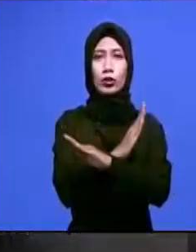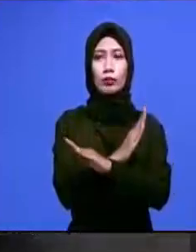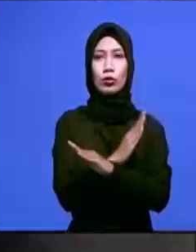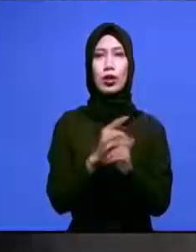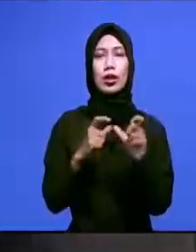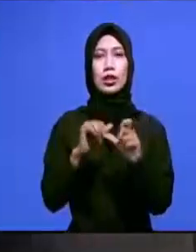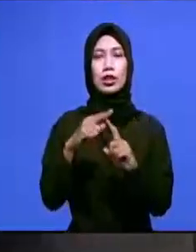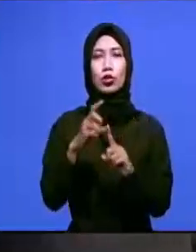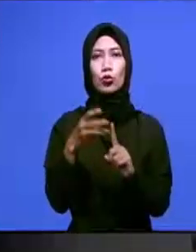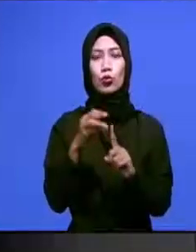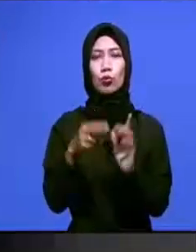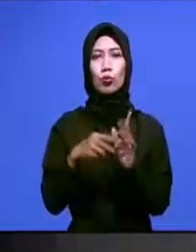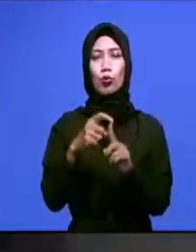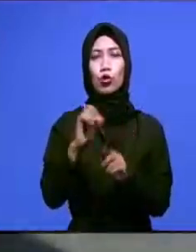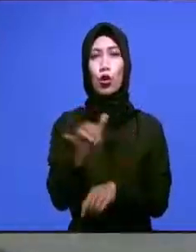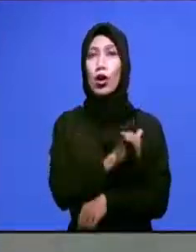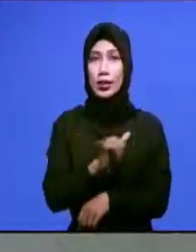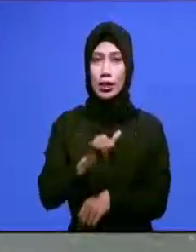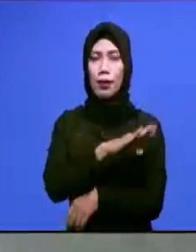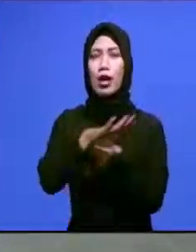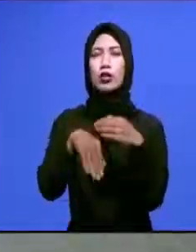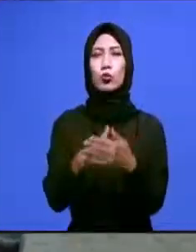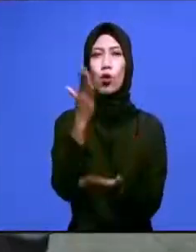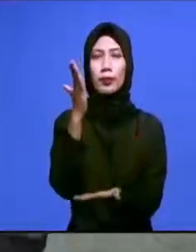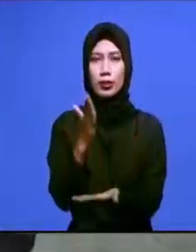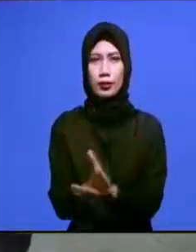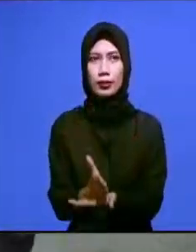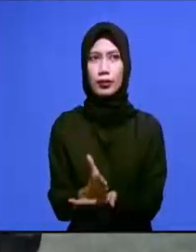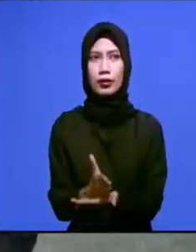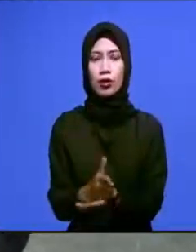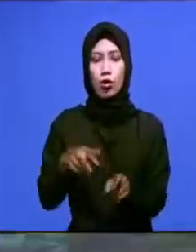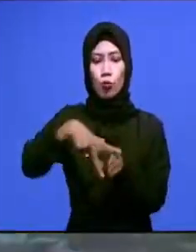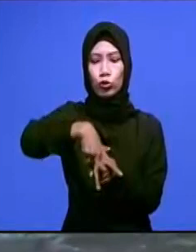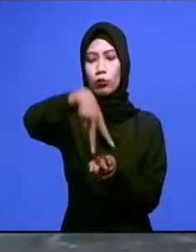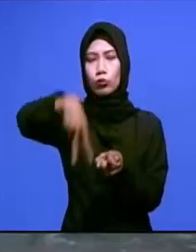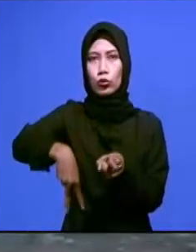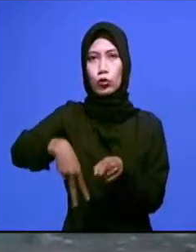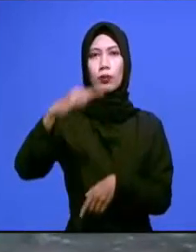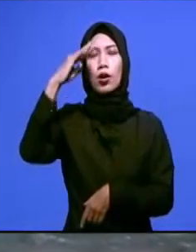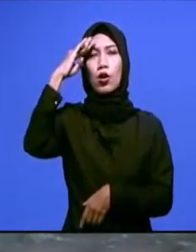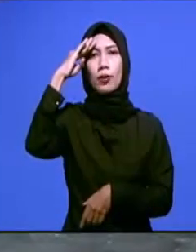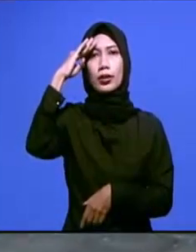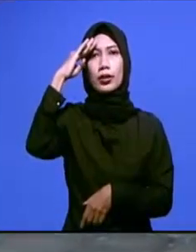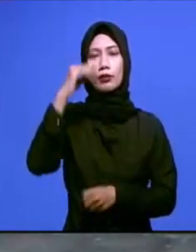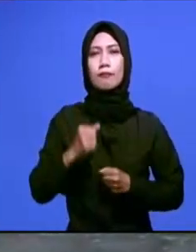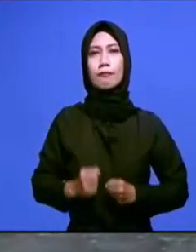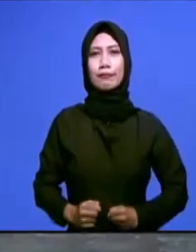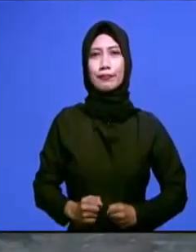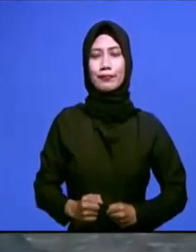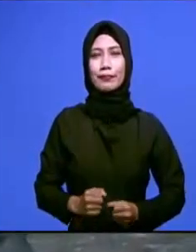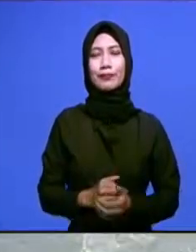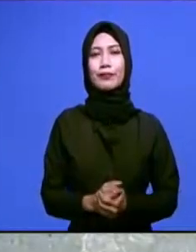jalan pun serempak berhenti dan turun dari sepeda motor serta mobil mereka. Selama 3 menit mereka pun bersikap tegap